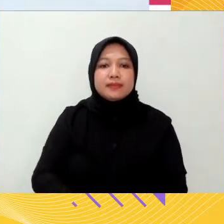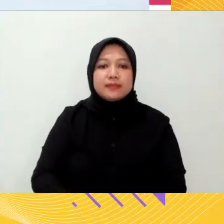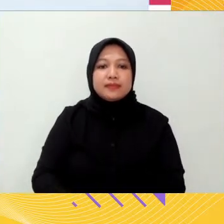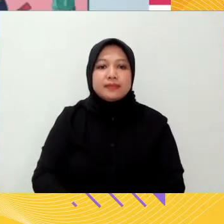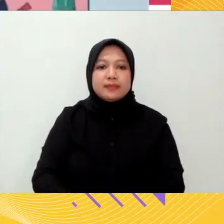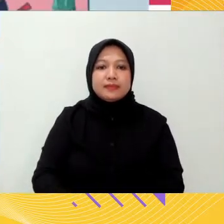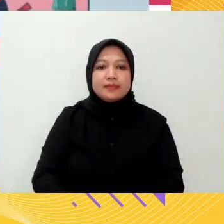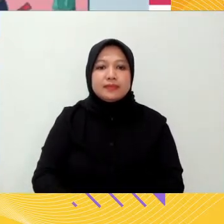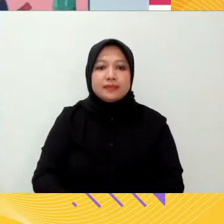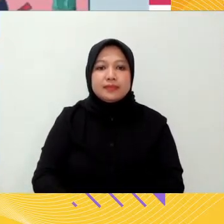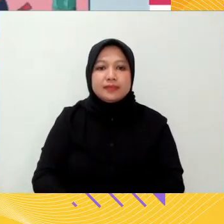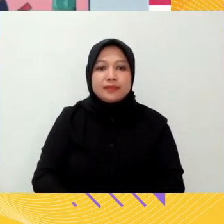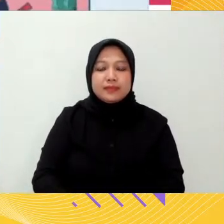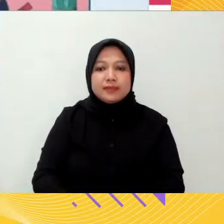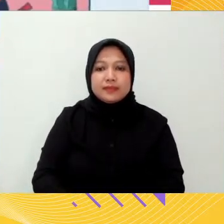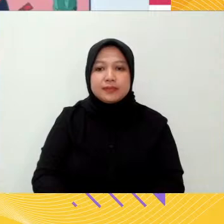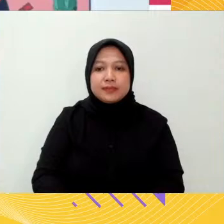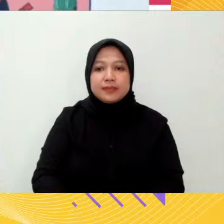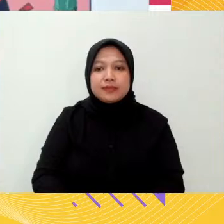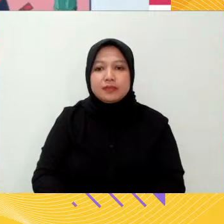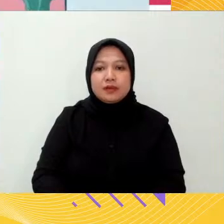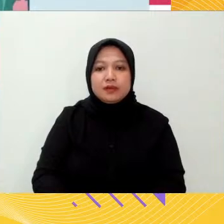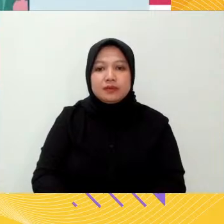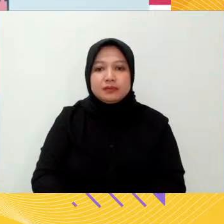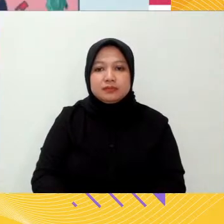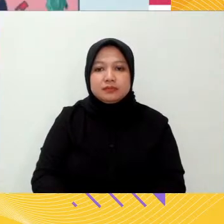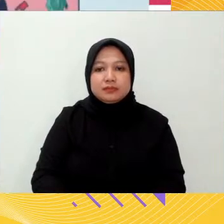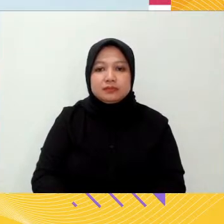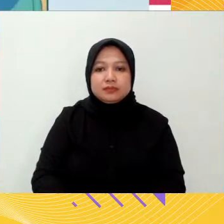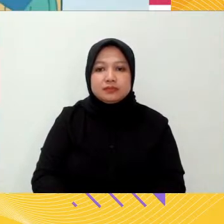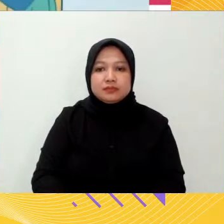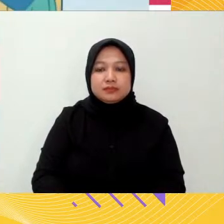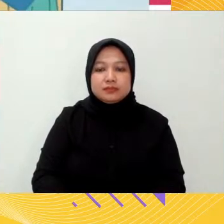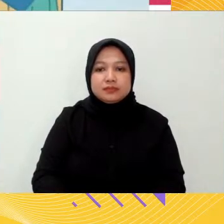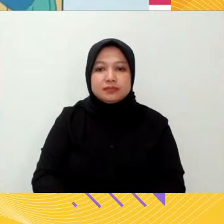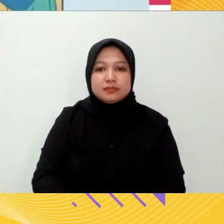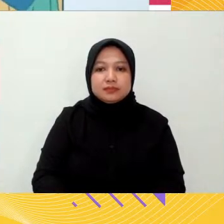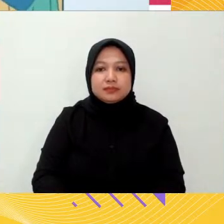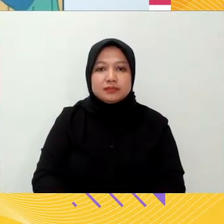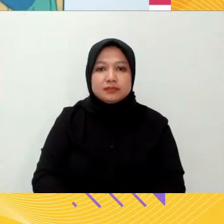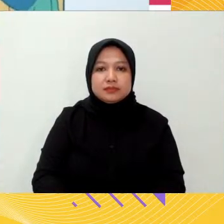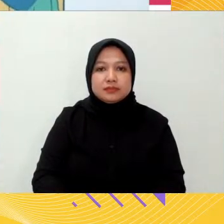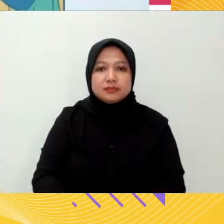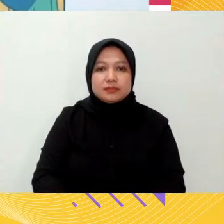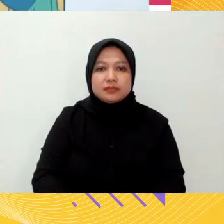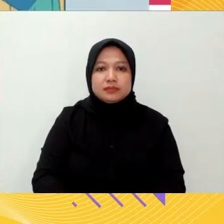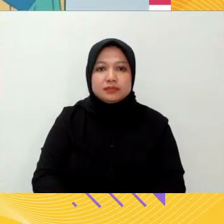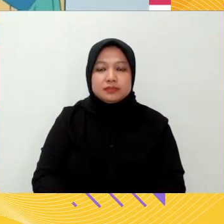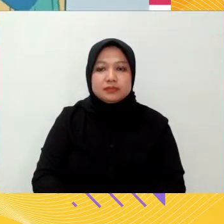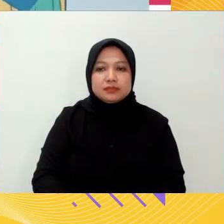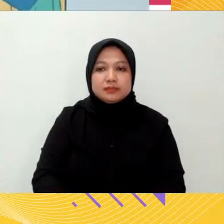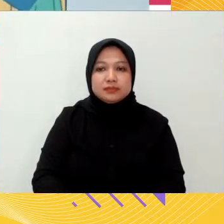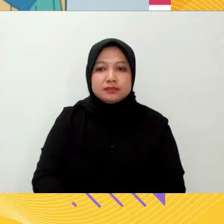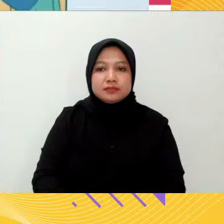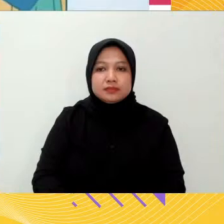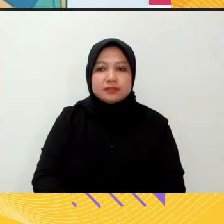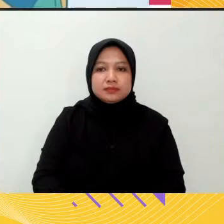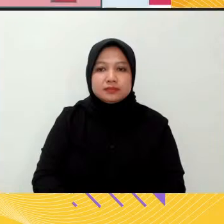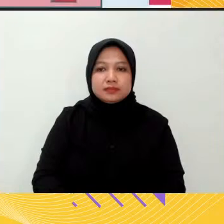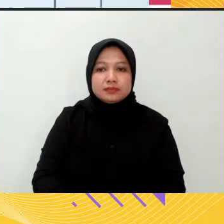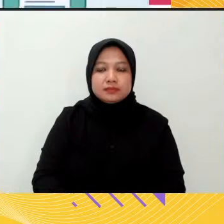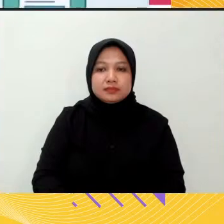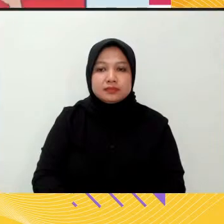से जुड़ी जानकारी युवाओं को उपलब्ध करवाता है, और वो भी सीधा उनके मोबाइल फोन के जरिए। हम बनाना चाहते हैं एक